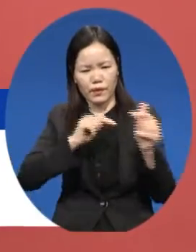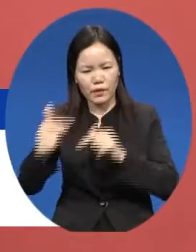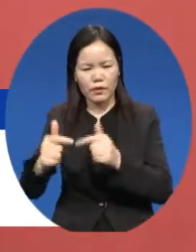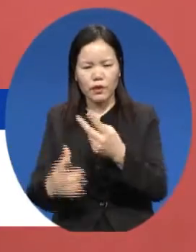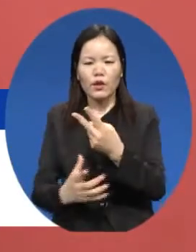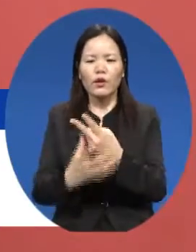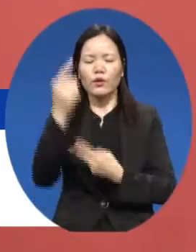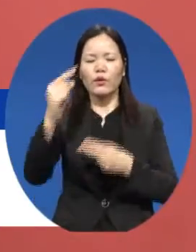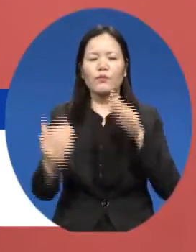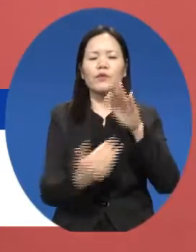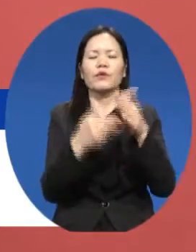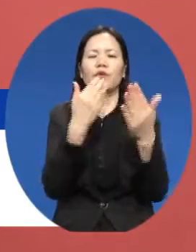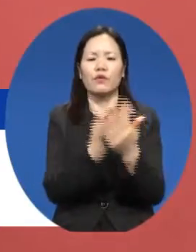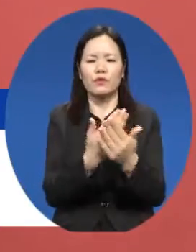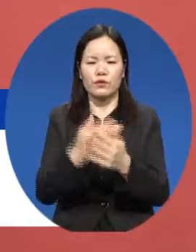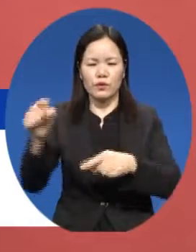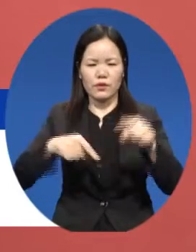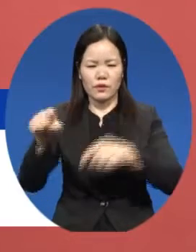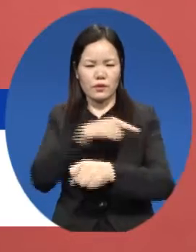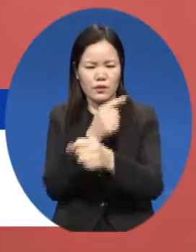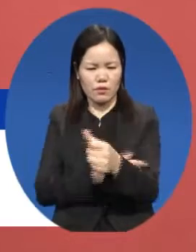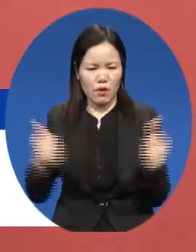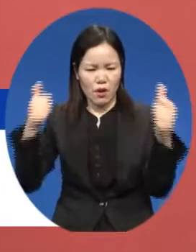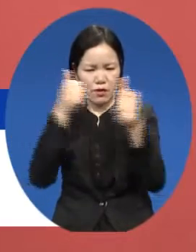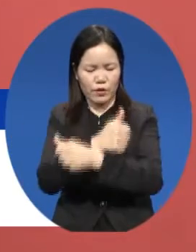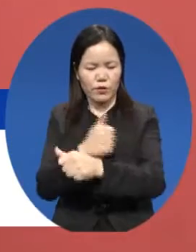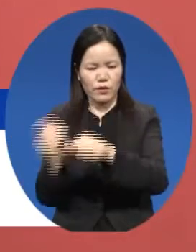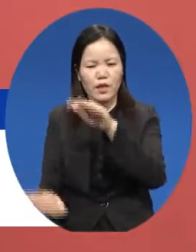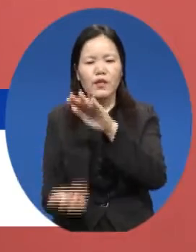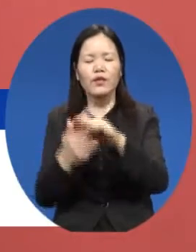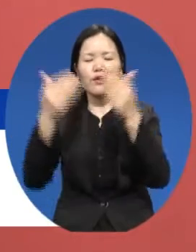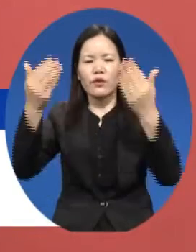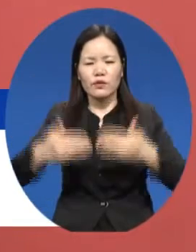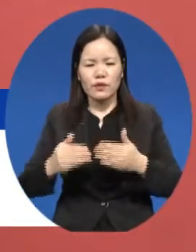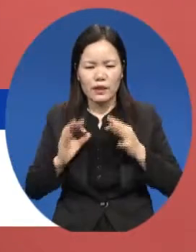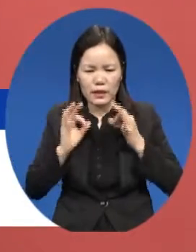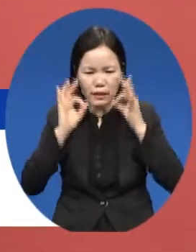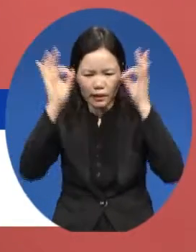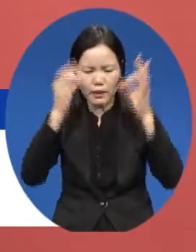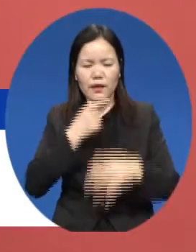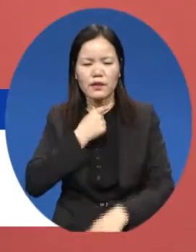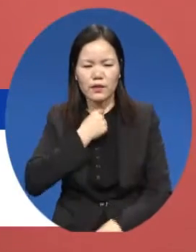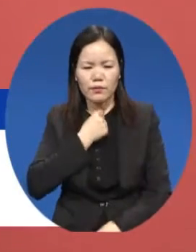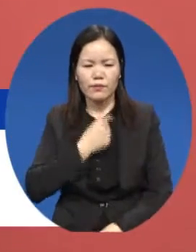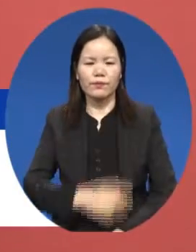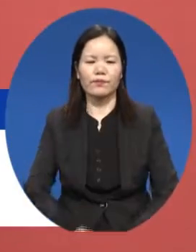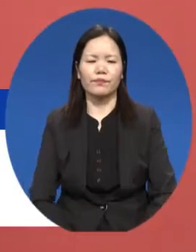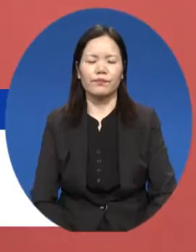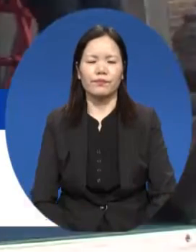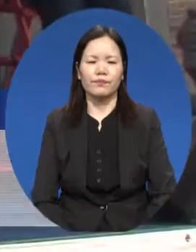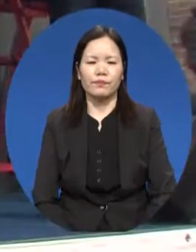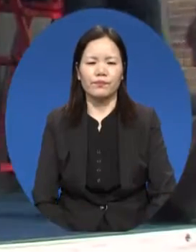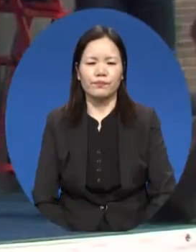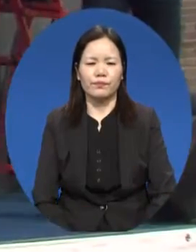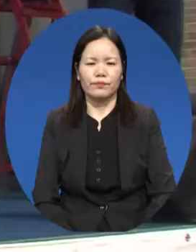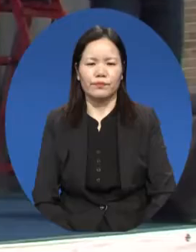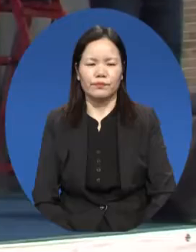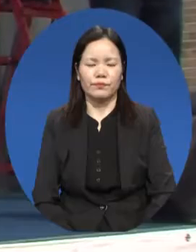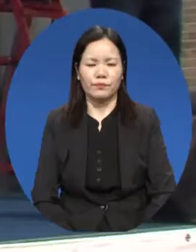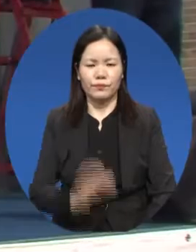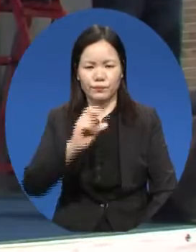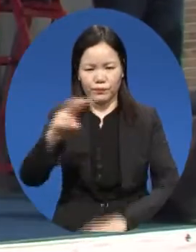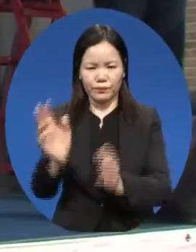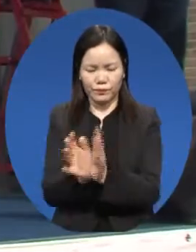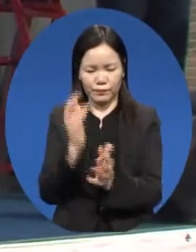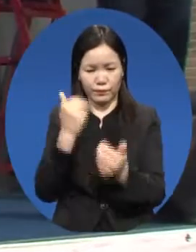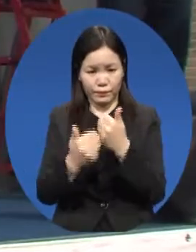이뤄내 주시고 또 정권 교체도 이뤄내 주시기를 간절히 바라고 있습니다.